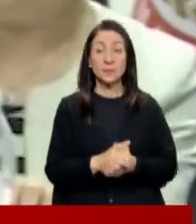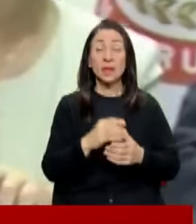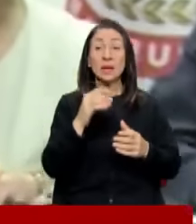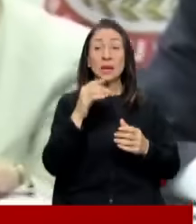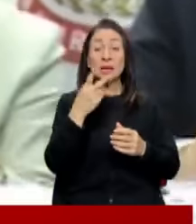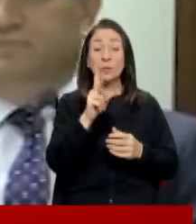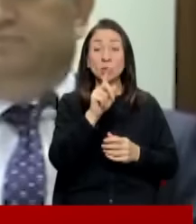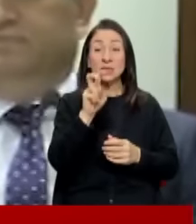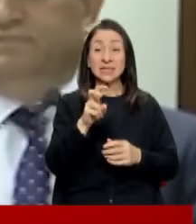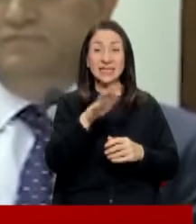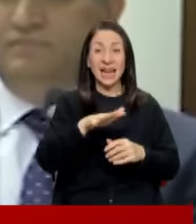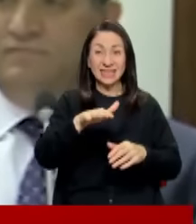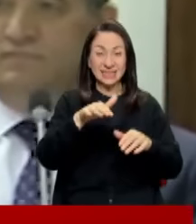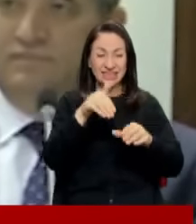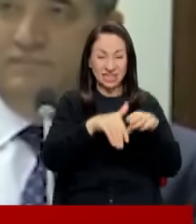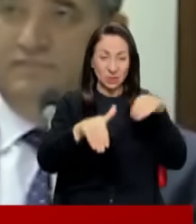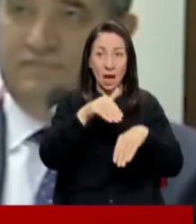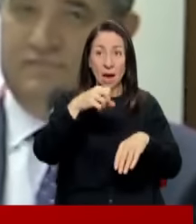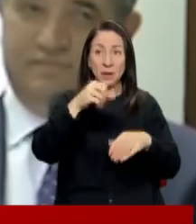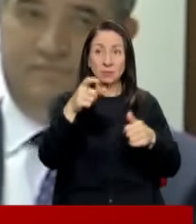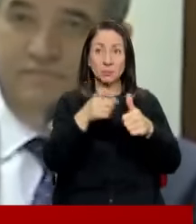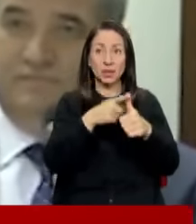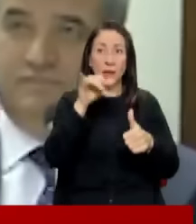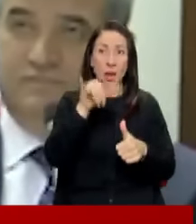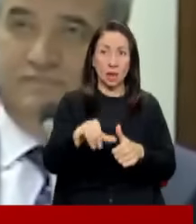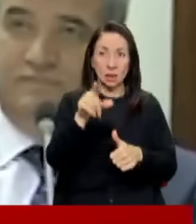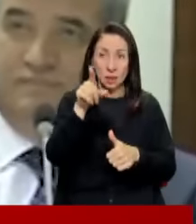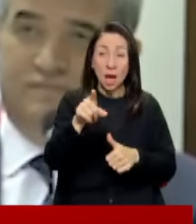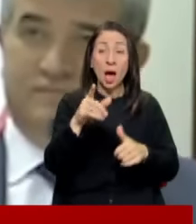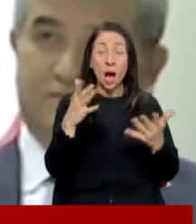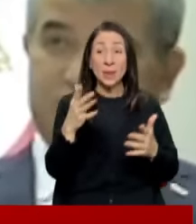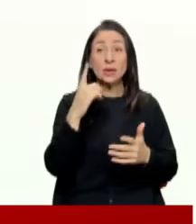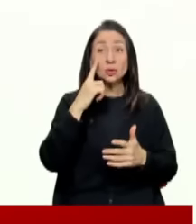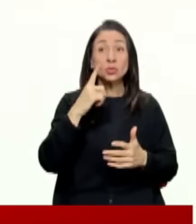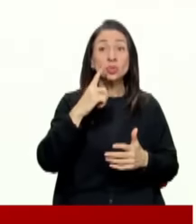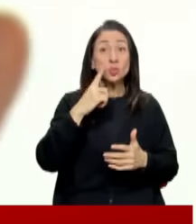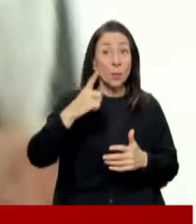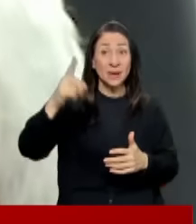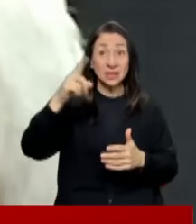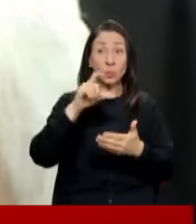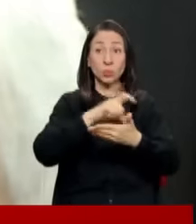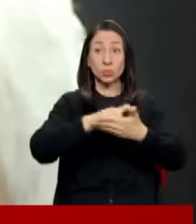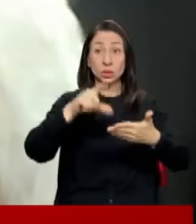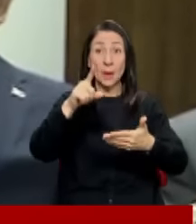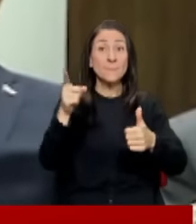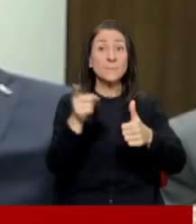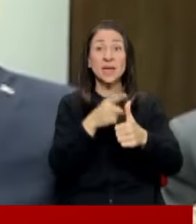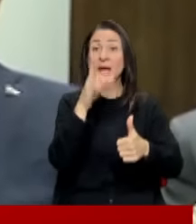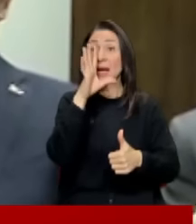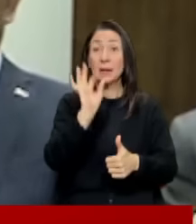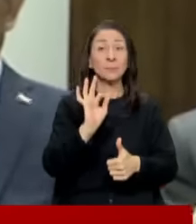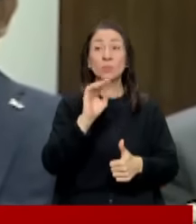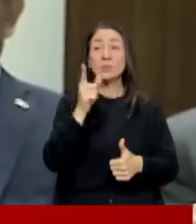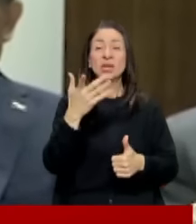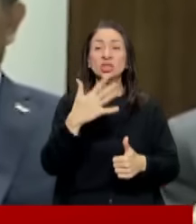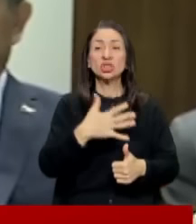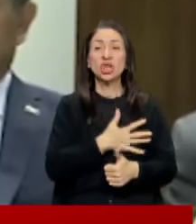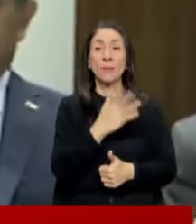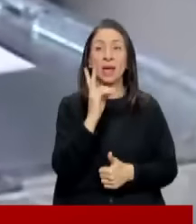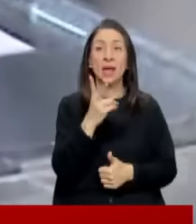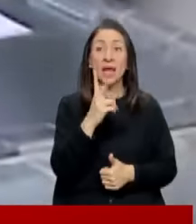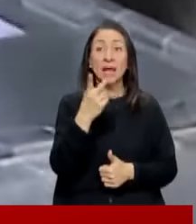2018 genel seçimlerinde pusulada AK Parti birinci sırayı çekmişti. Ama Cumhurbaşkanlığı pusulasında birinci sırayı çeken bu kez